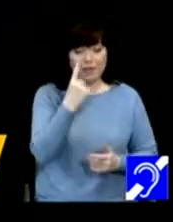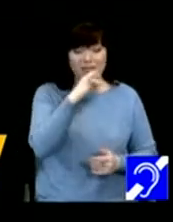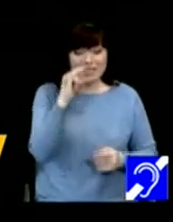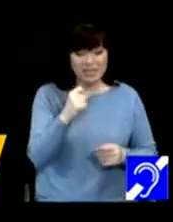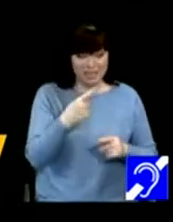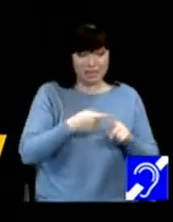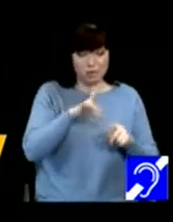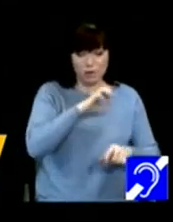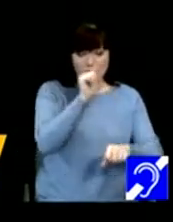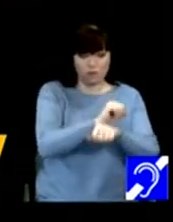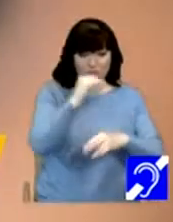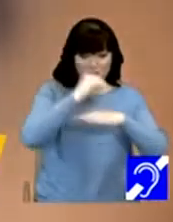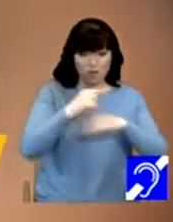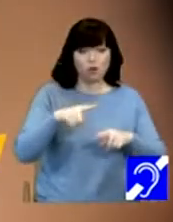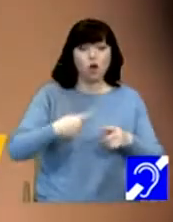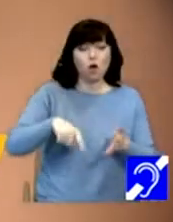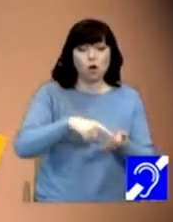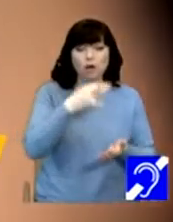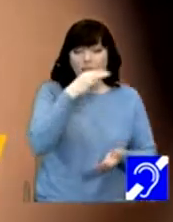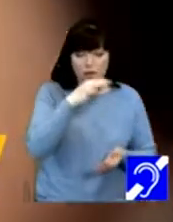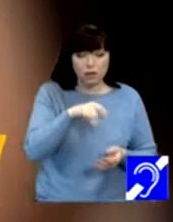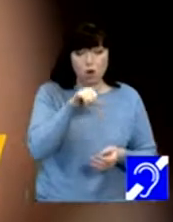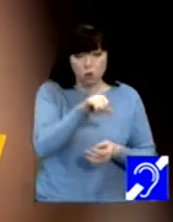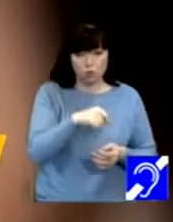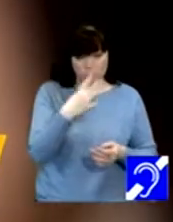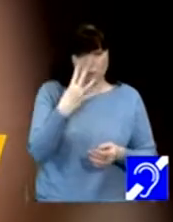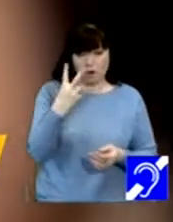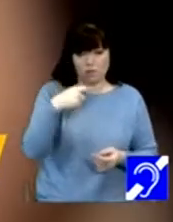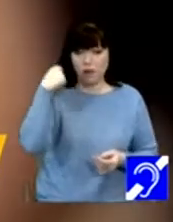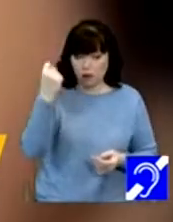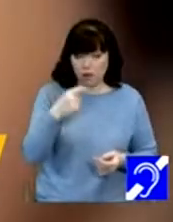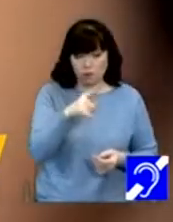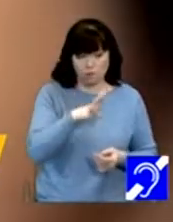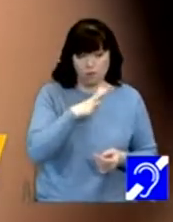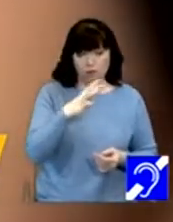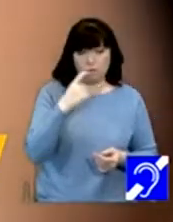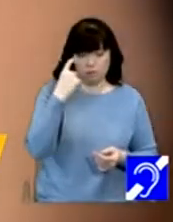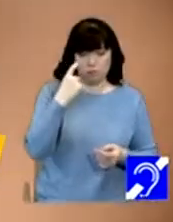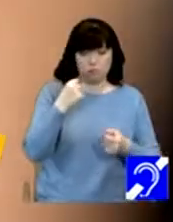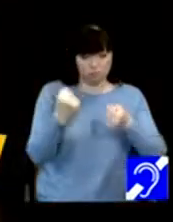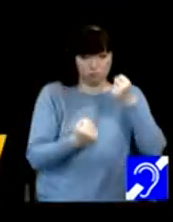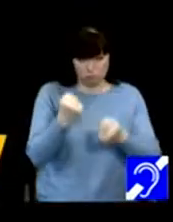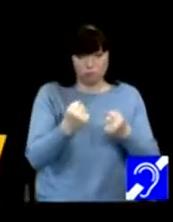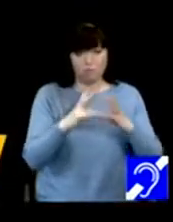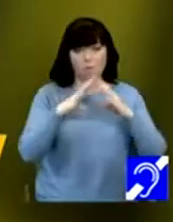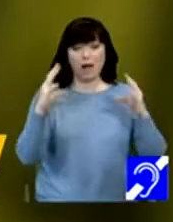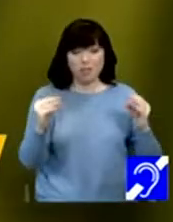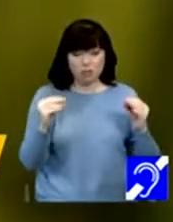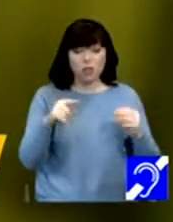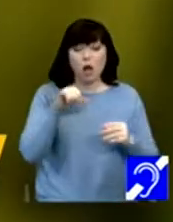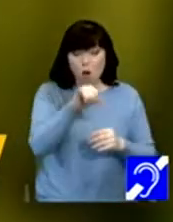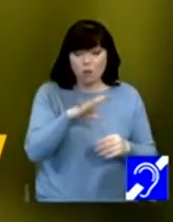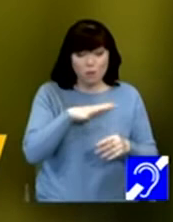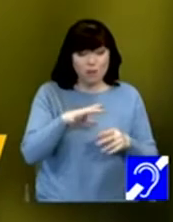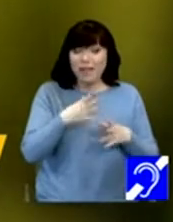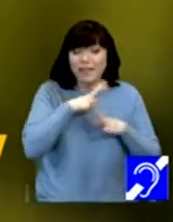ei a fost oprit aseară în orașul Edinez. Șoferul are 42 de ani și era la volanul unui autoturism, chiar dacă era